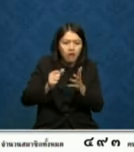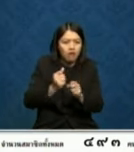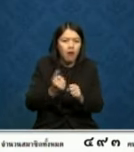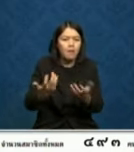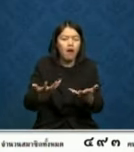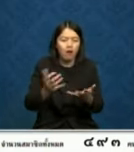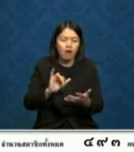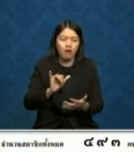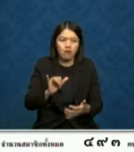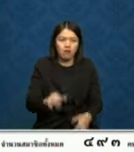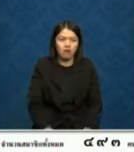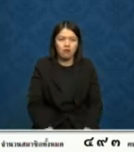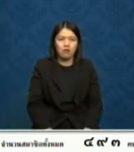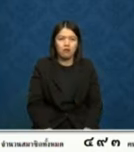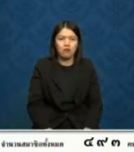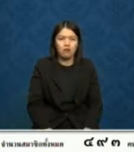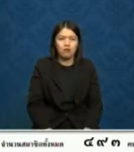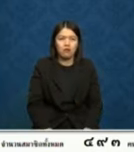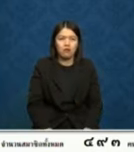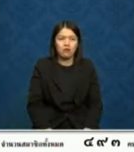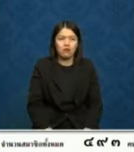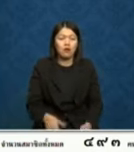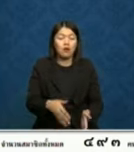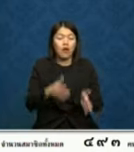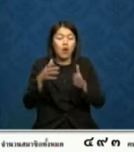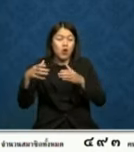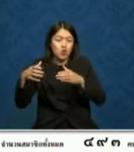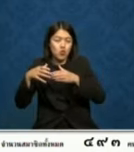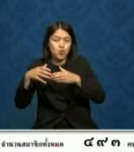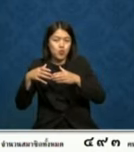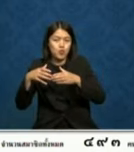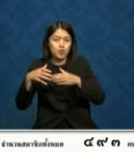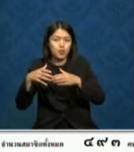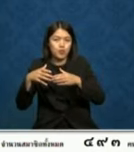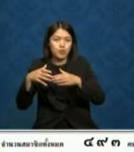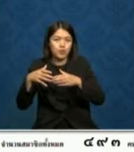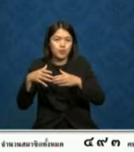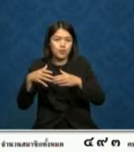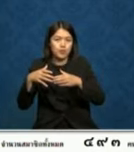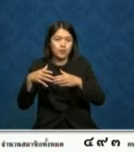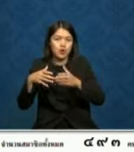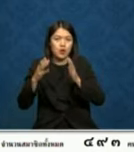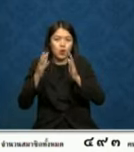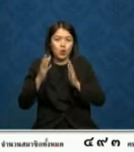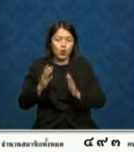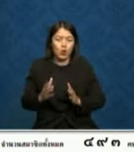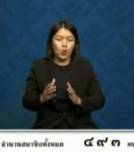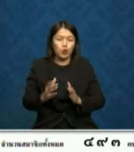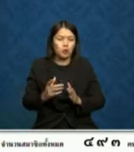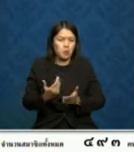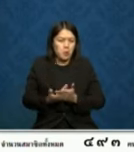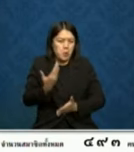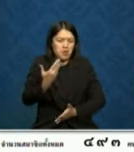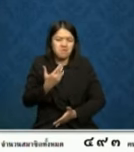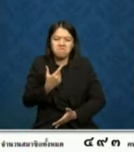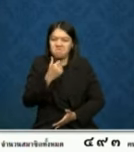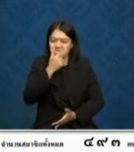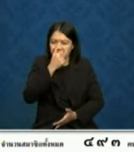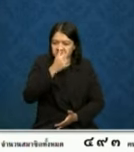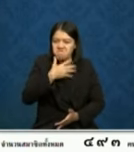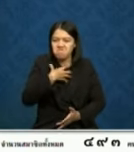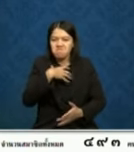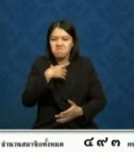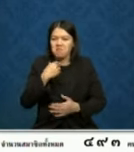ครับสวนทางกับคนอีกกลุ่มหนึ่งนะครับอย่างโดยเฉพาะกลุ่มผู้มีอิทธิพลที่